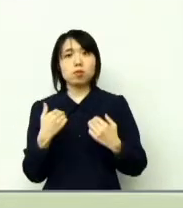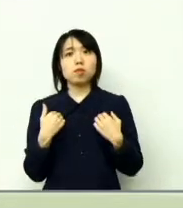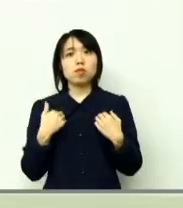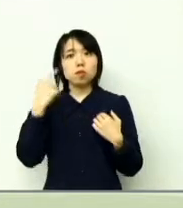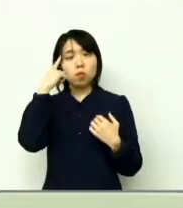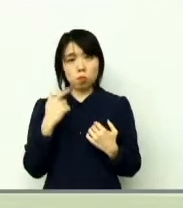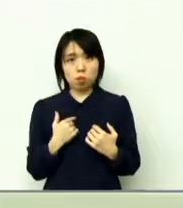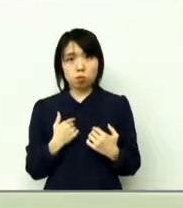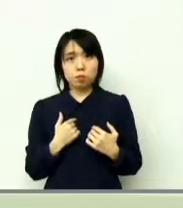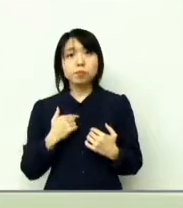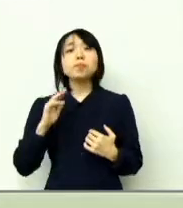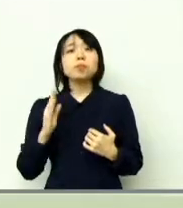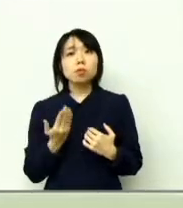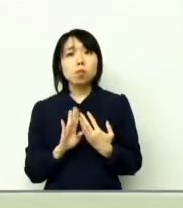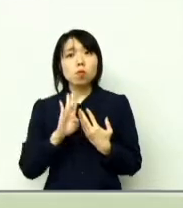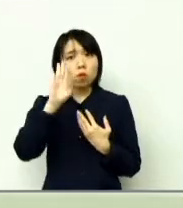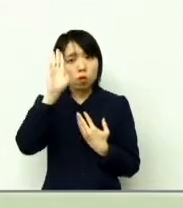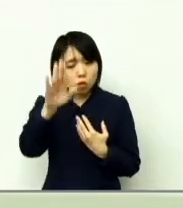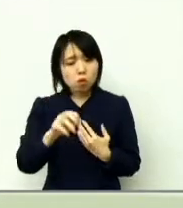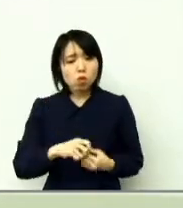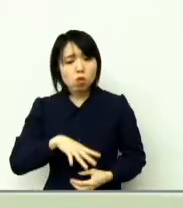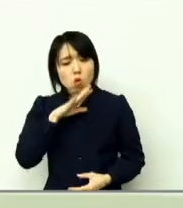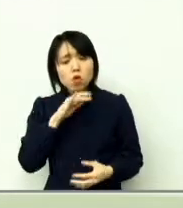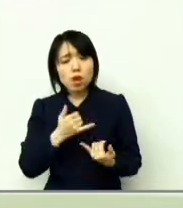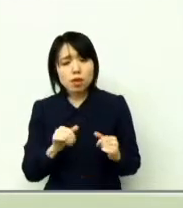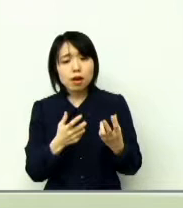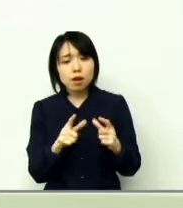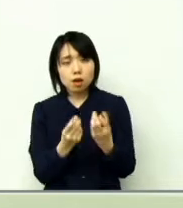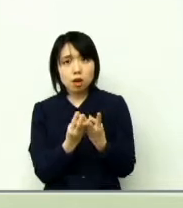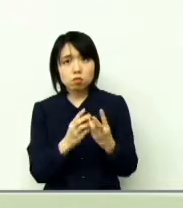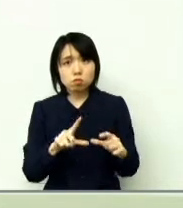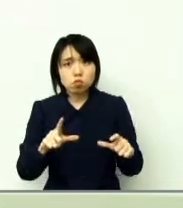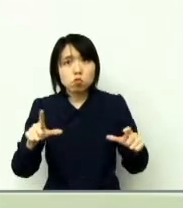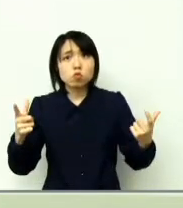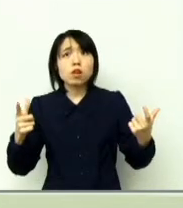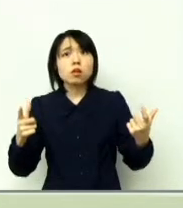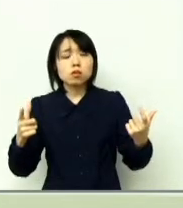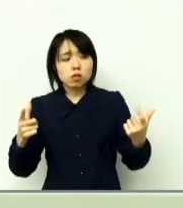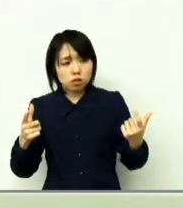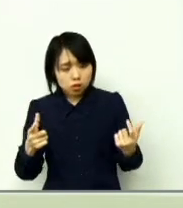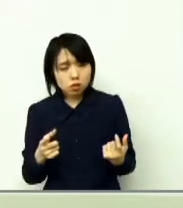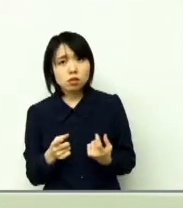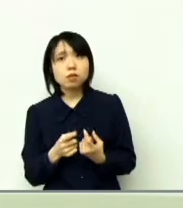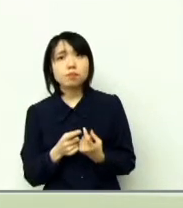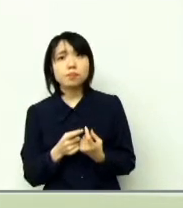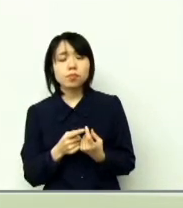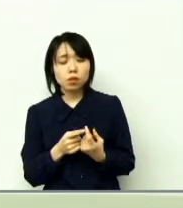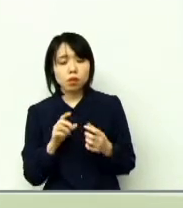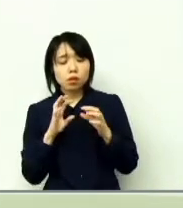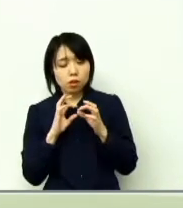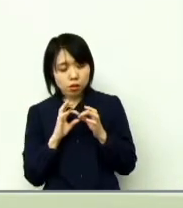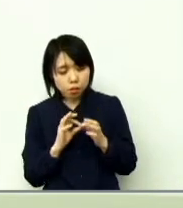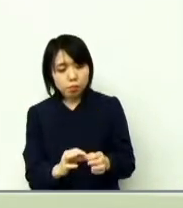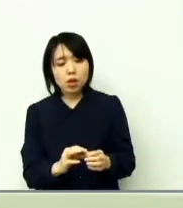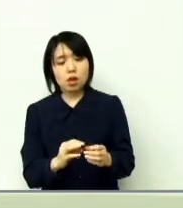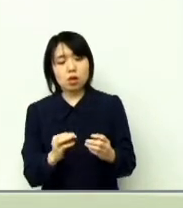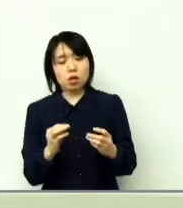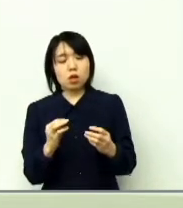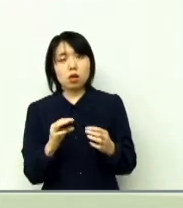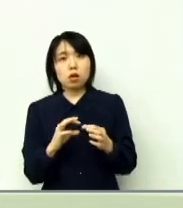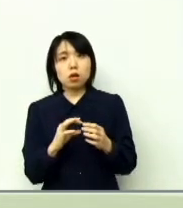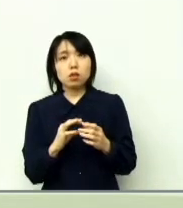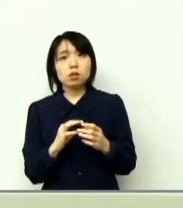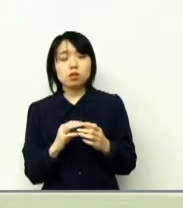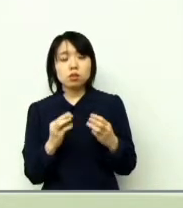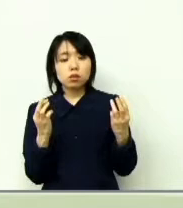齢化社会などを背景に増加が予想されておりますこの救急要請に対しまして、単に救急出